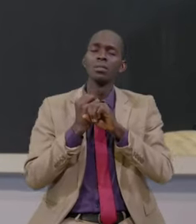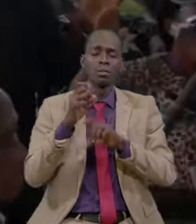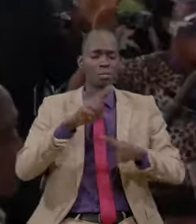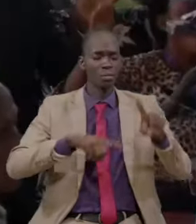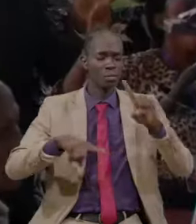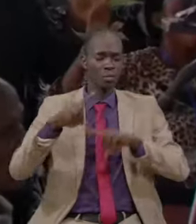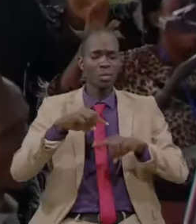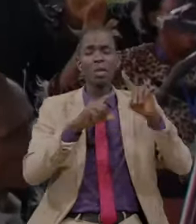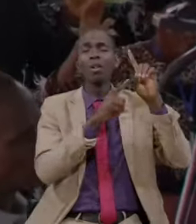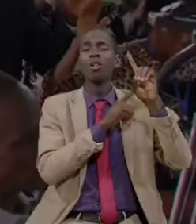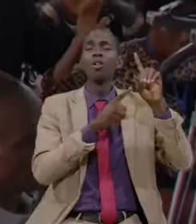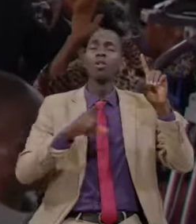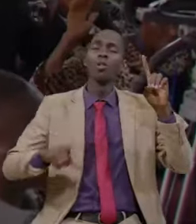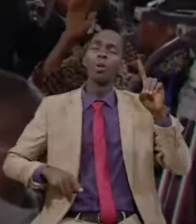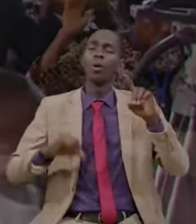je reçois.